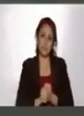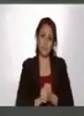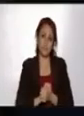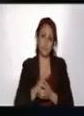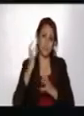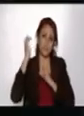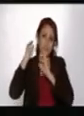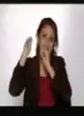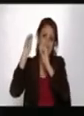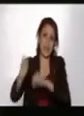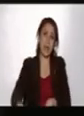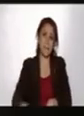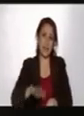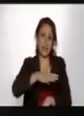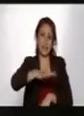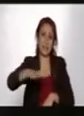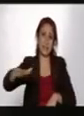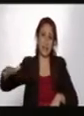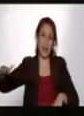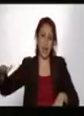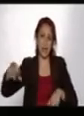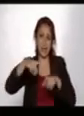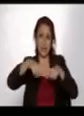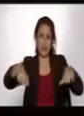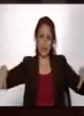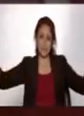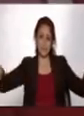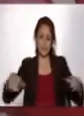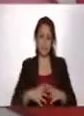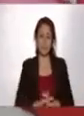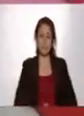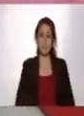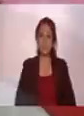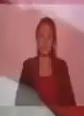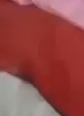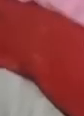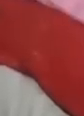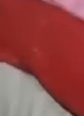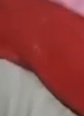واتربطت واترمت في قلب ترعه جنب البحر قبل المركز في البر التاني.